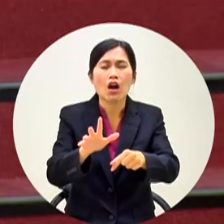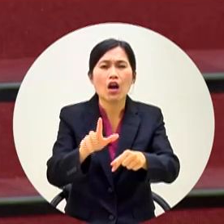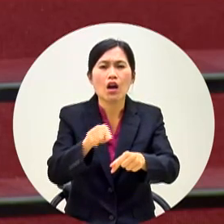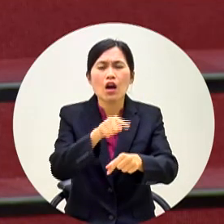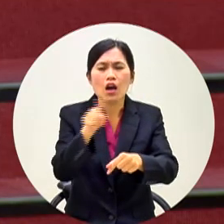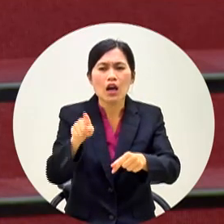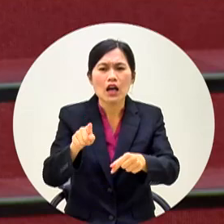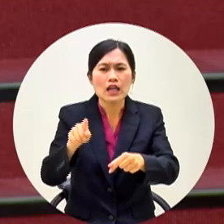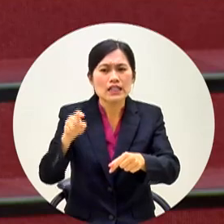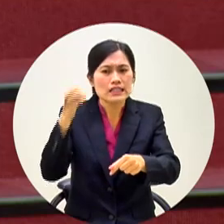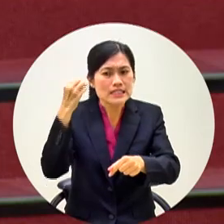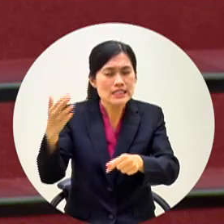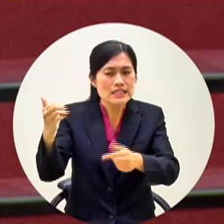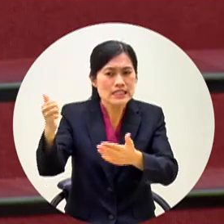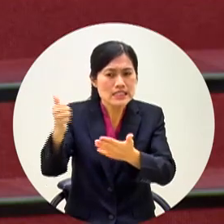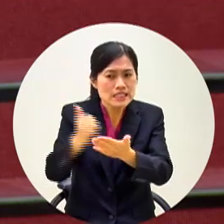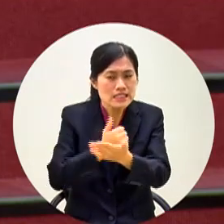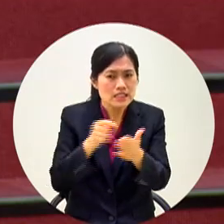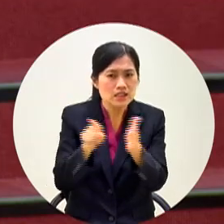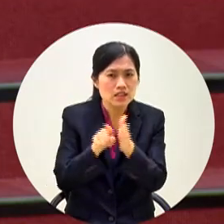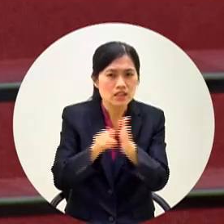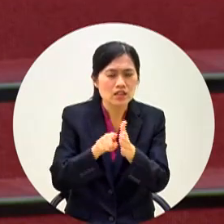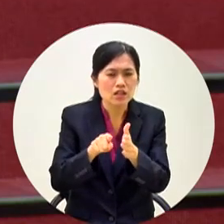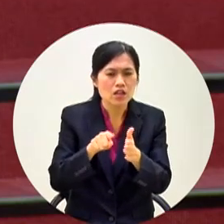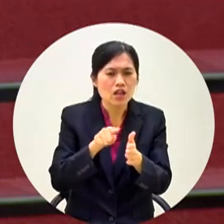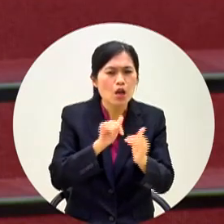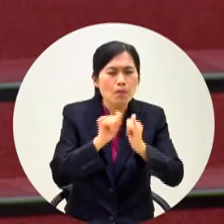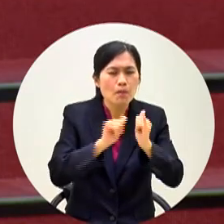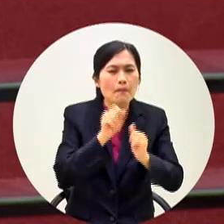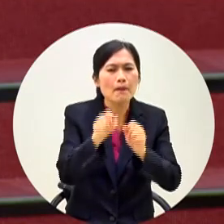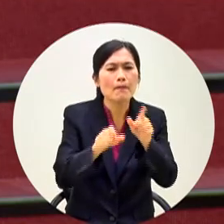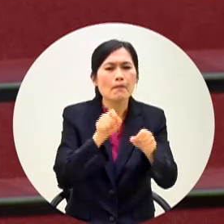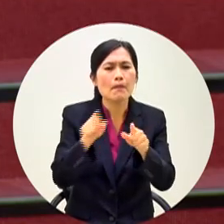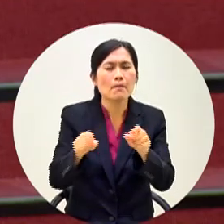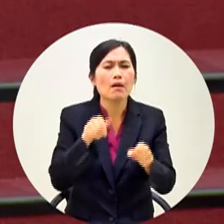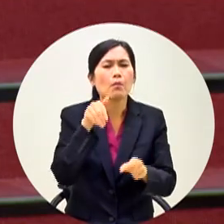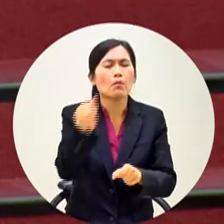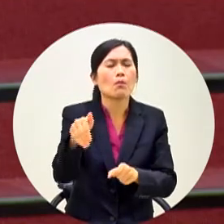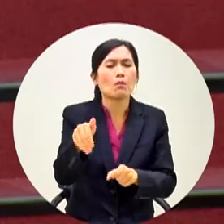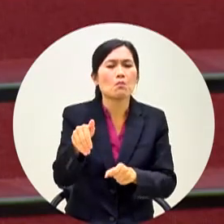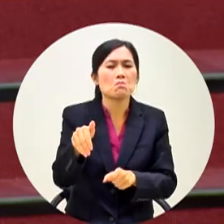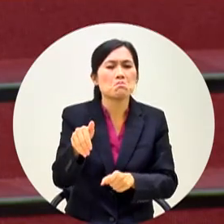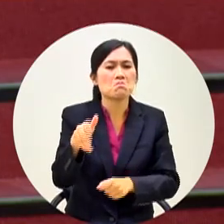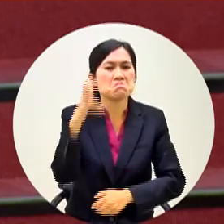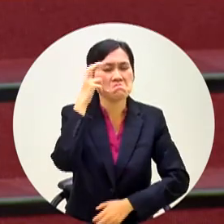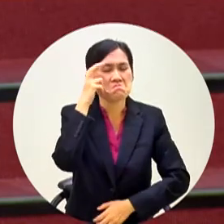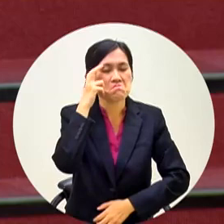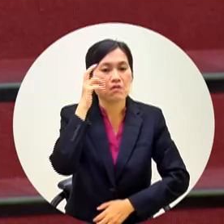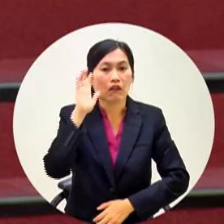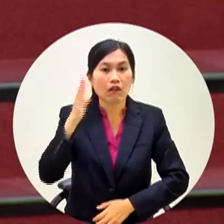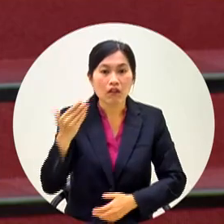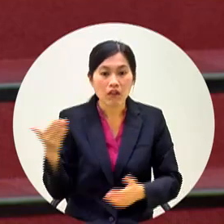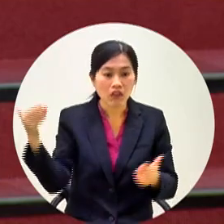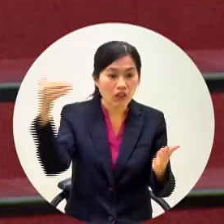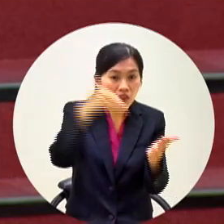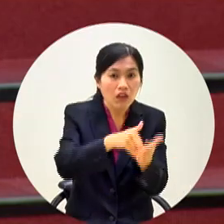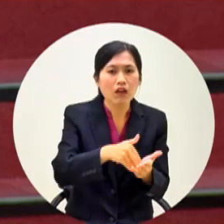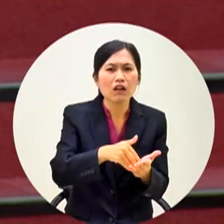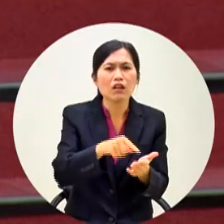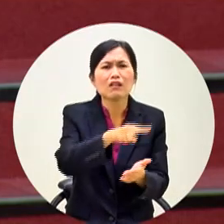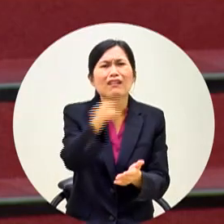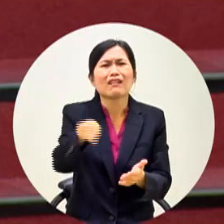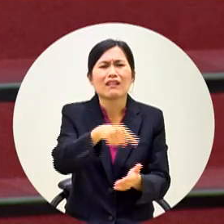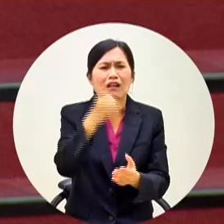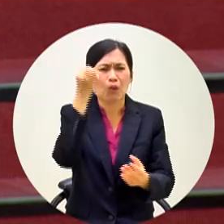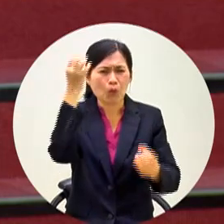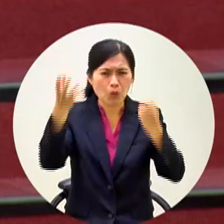很多人的时候是不购买的，那时候还有强烈的意识，但是到了最后的时候，大家也都忘记了这件